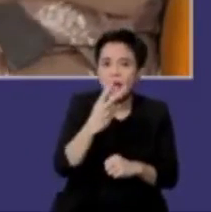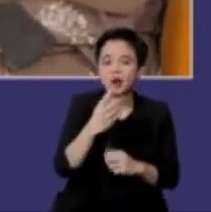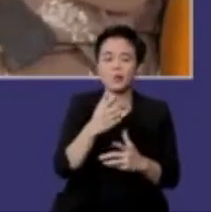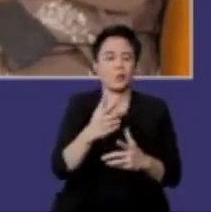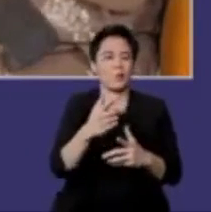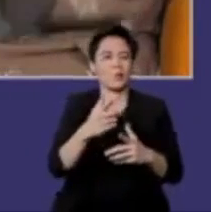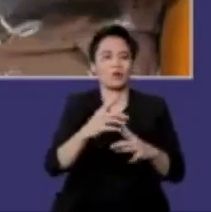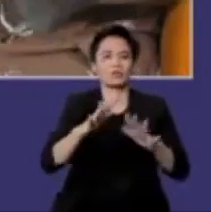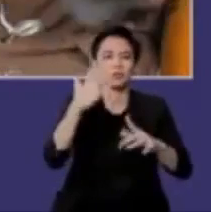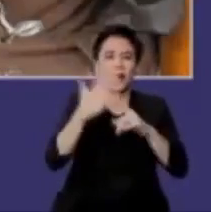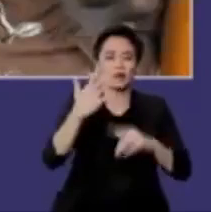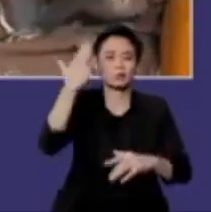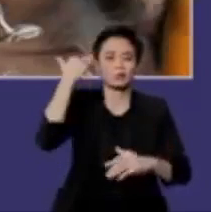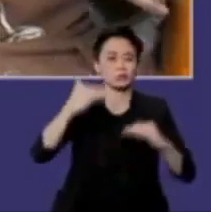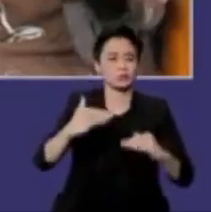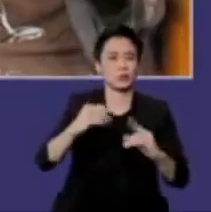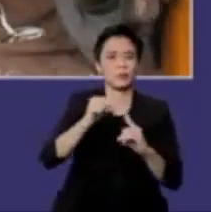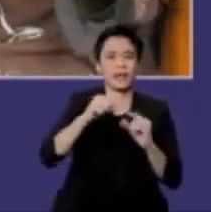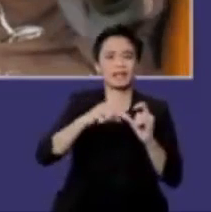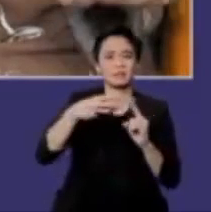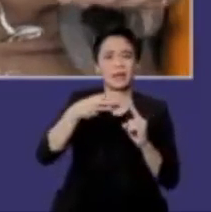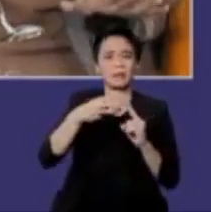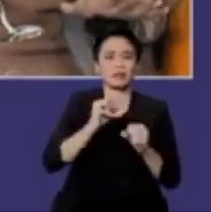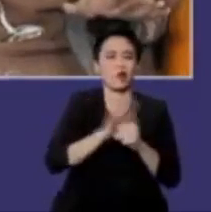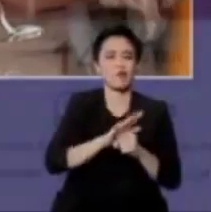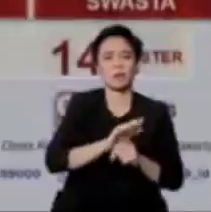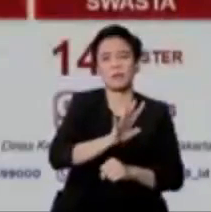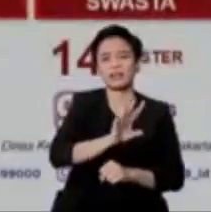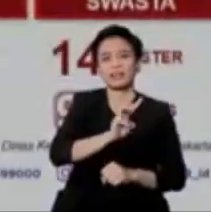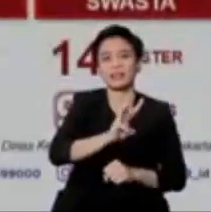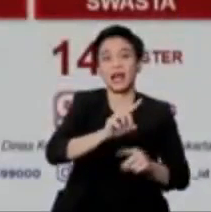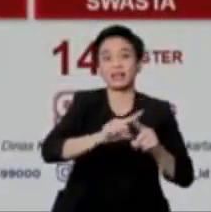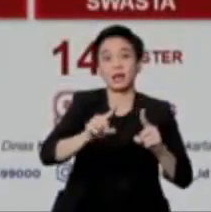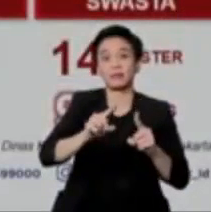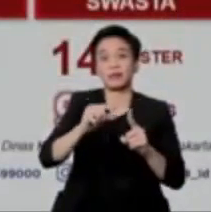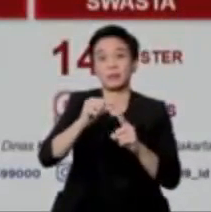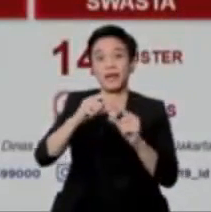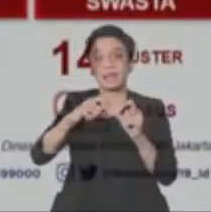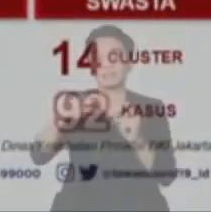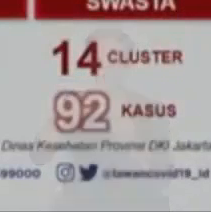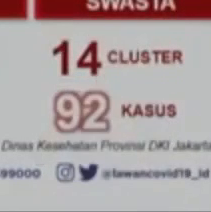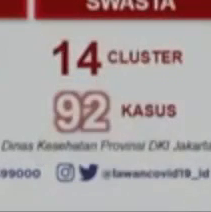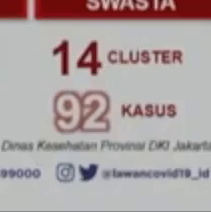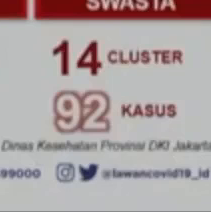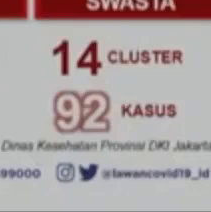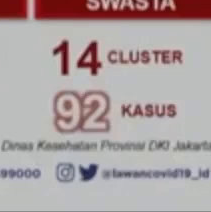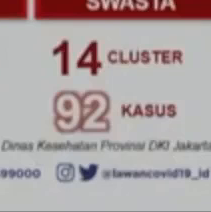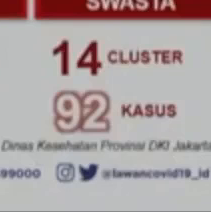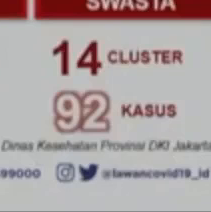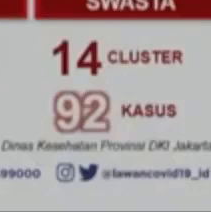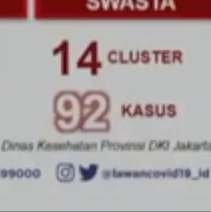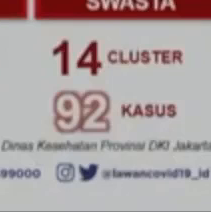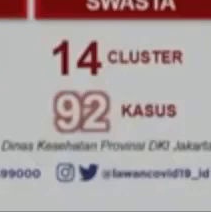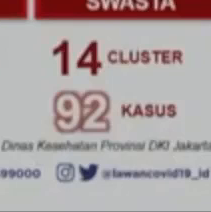asik nih kalian percaya sejak yang sebelum masa psbb cuma memang hanya 43 tapi ternyata ketika sudah mulai masa PSB transisi ini